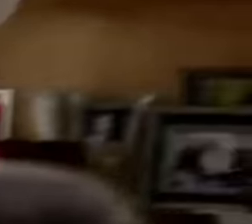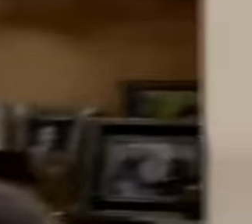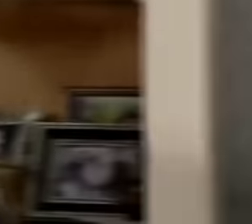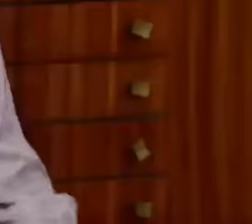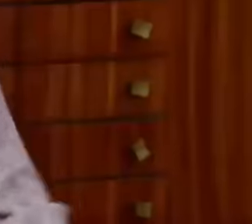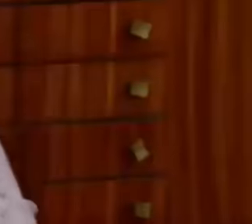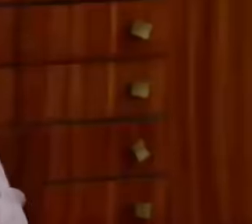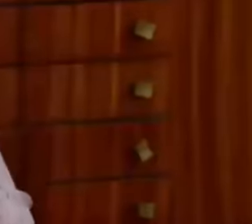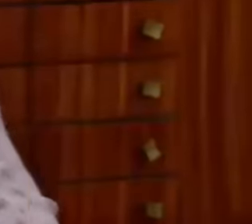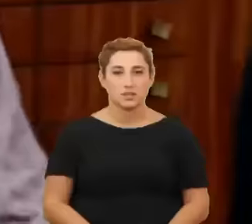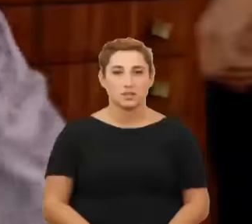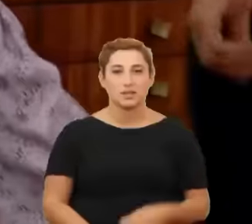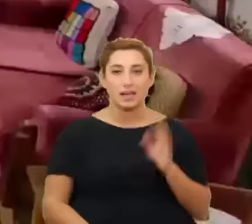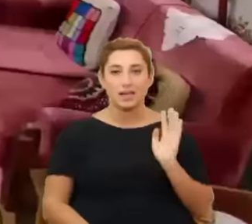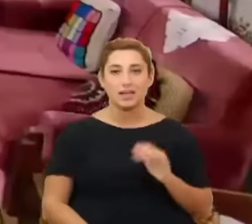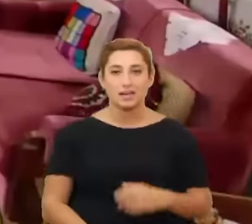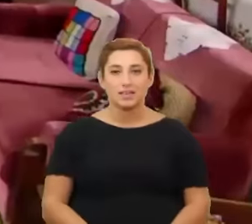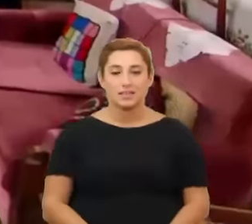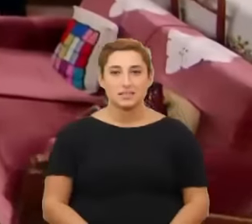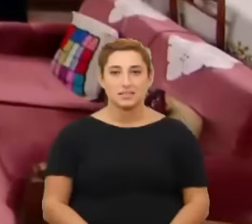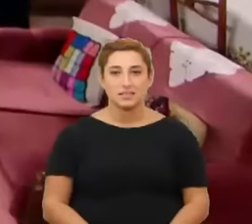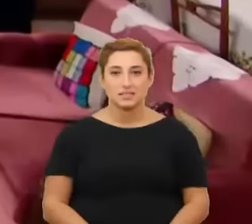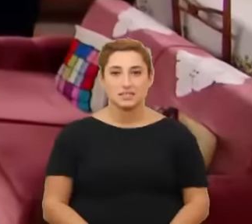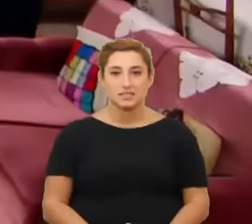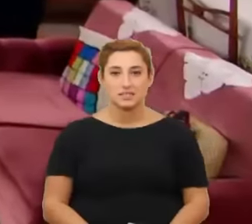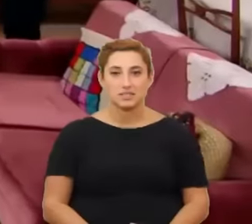Rıza şaşkınca ayaklandı.